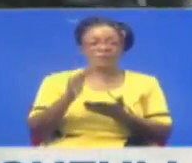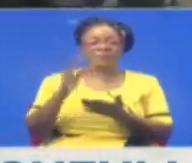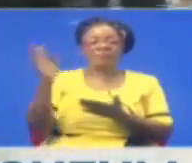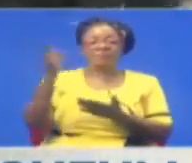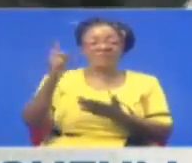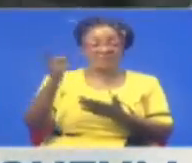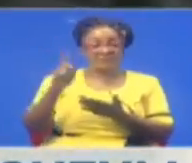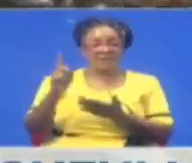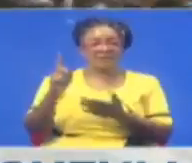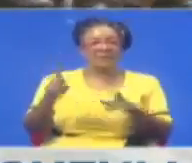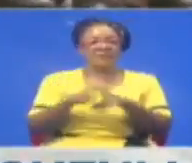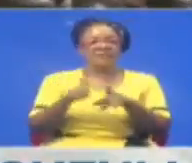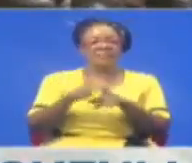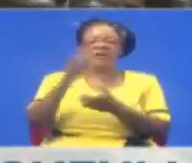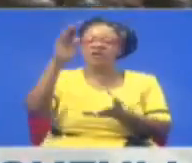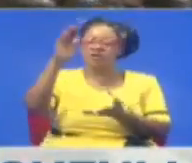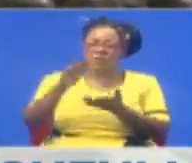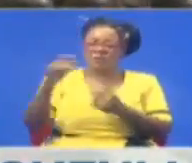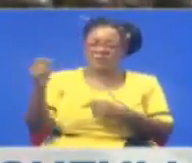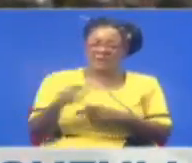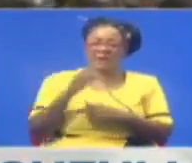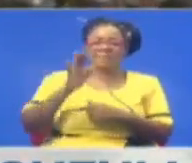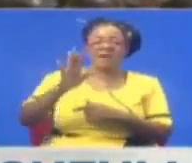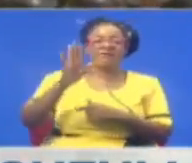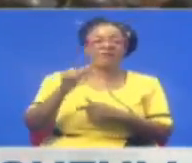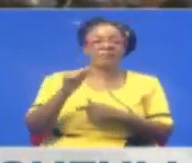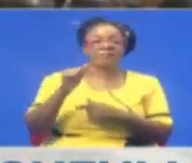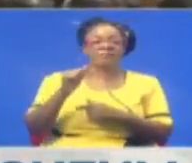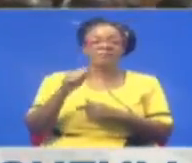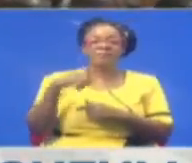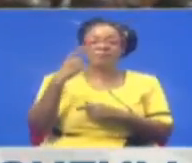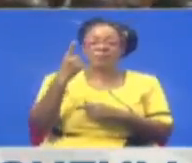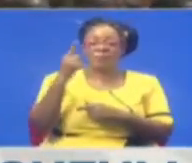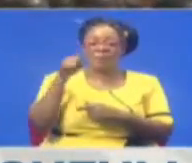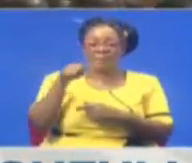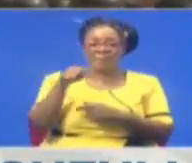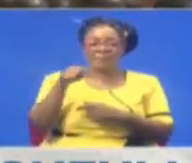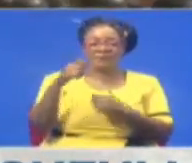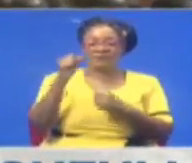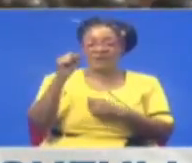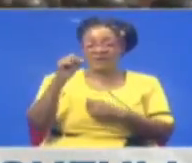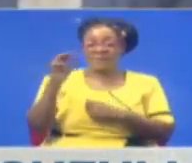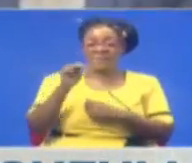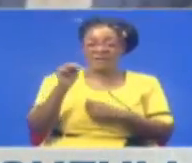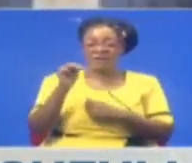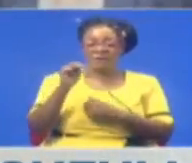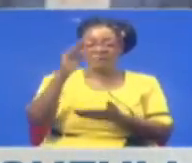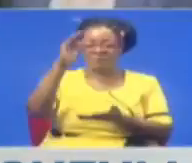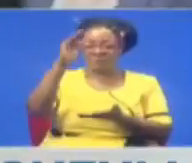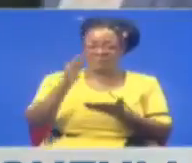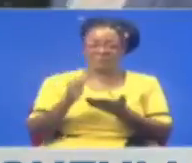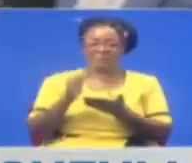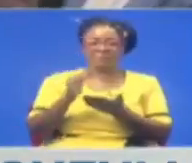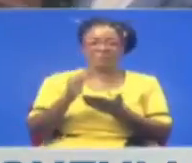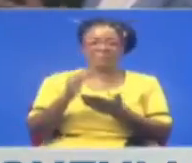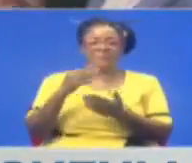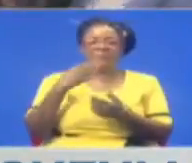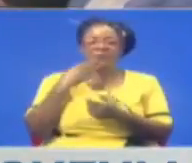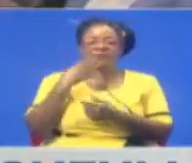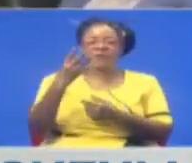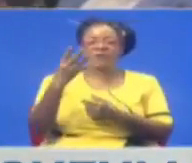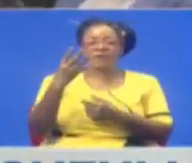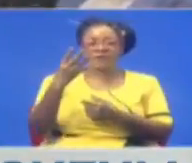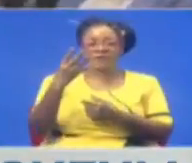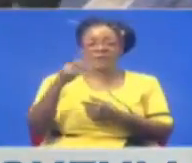pia alipunguza mshahara wake kutoka shilingi milioni 1.5 hadi shilingi 1,400 kila